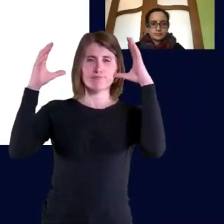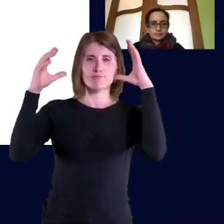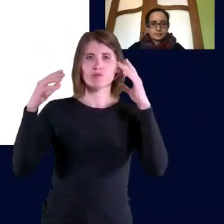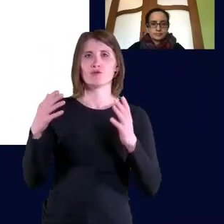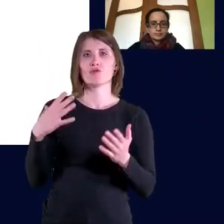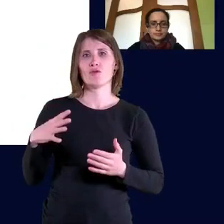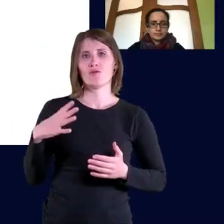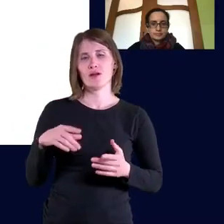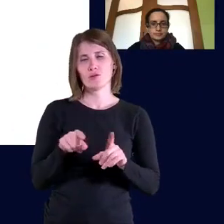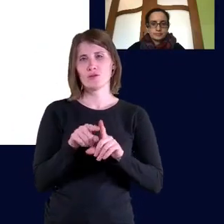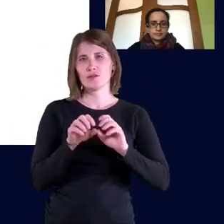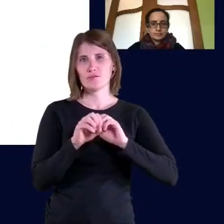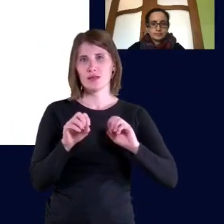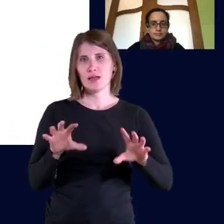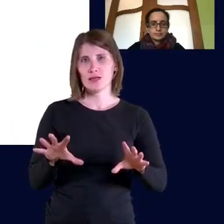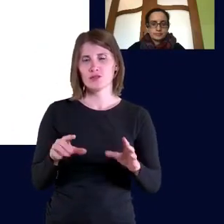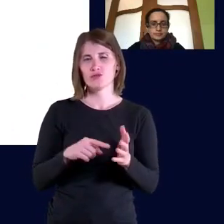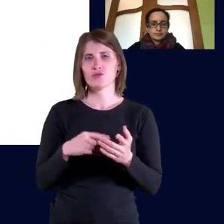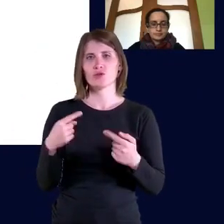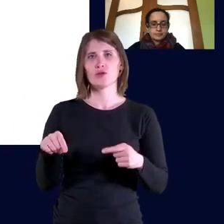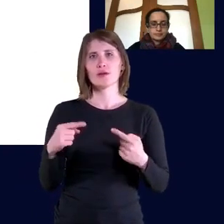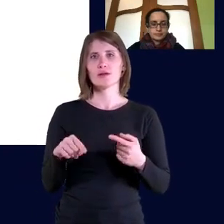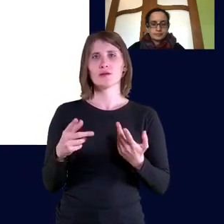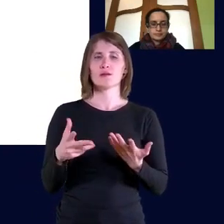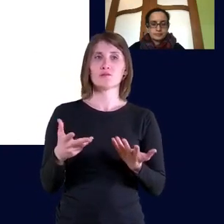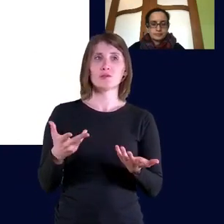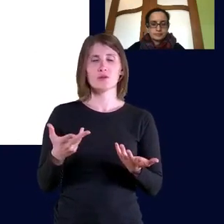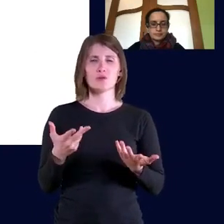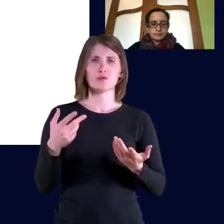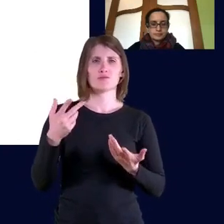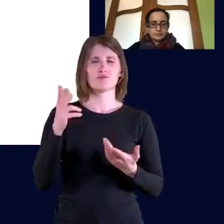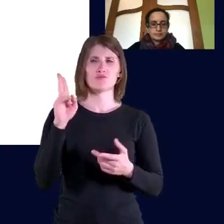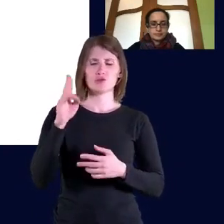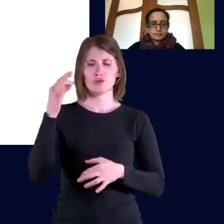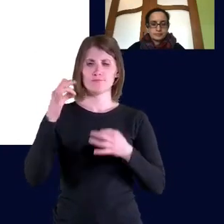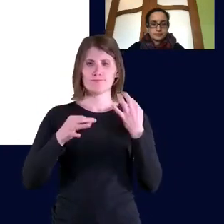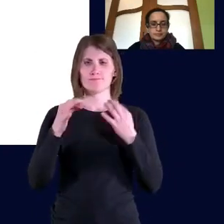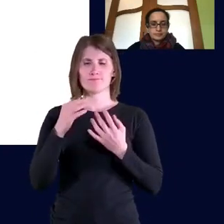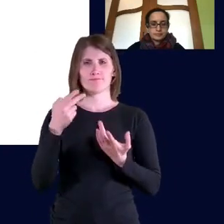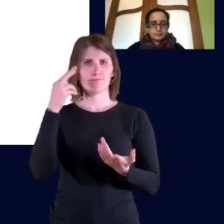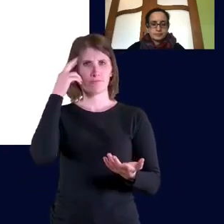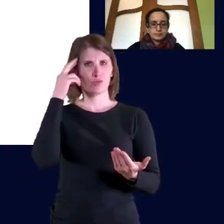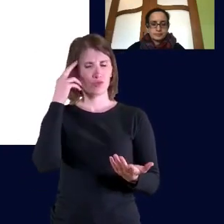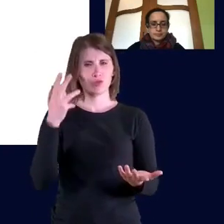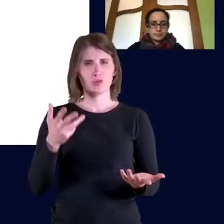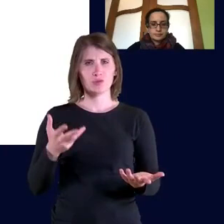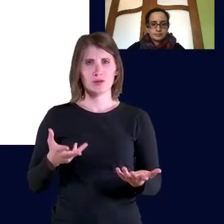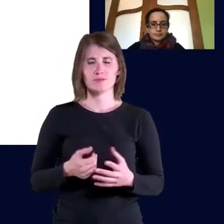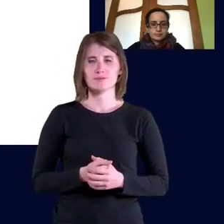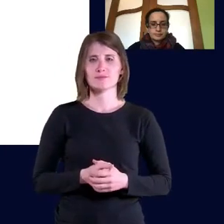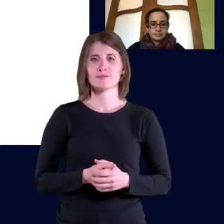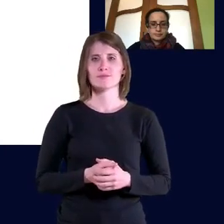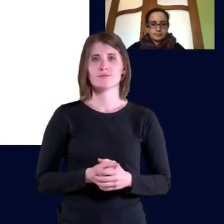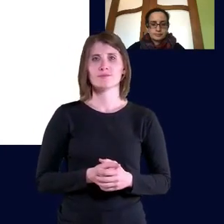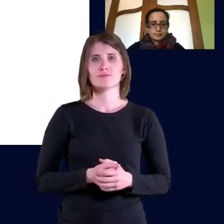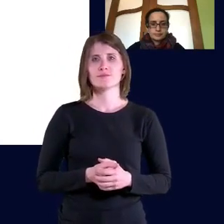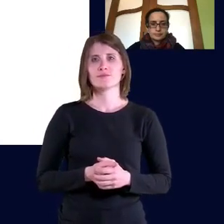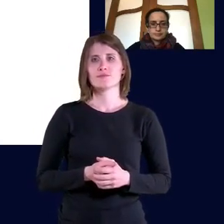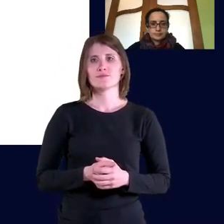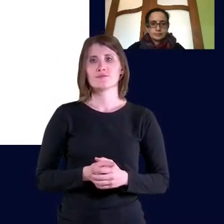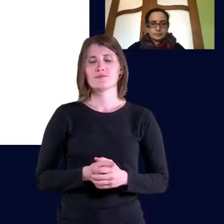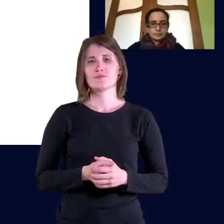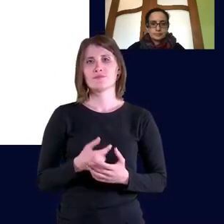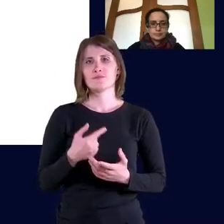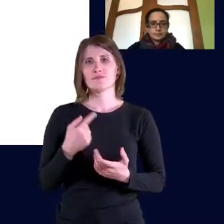również wyjaśnione aby nie pozostawiały tutaj jakieś wątpliwości interpretacyjnych z mojej strony to